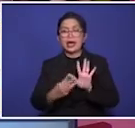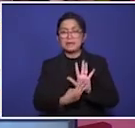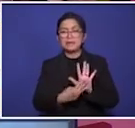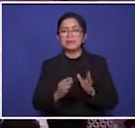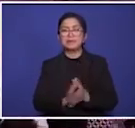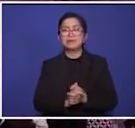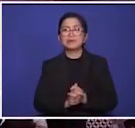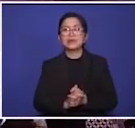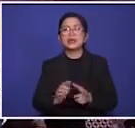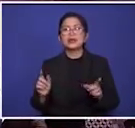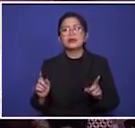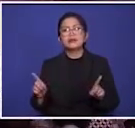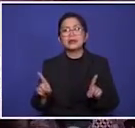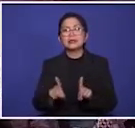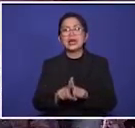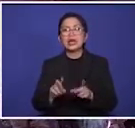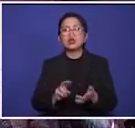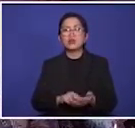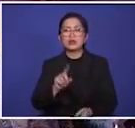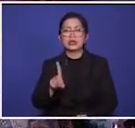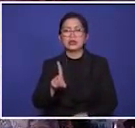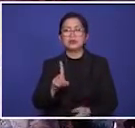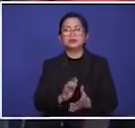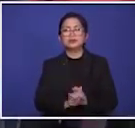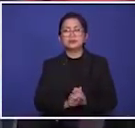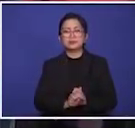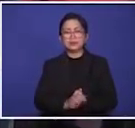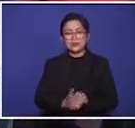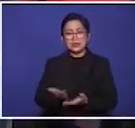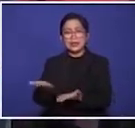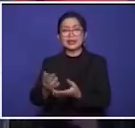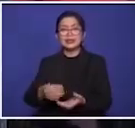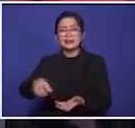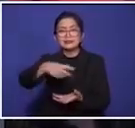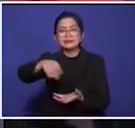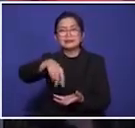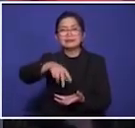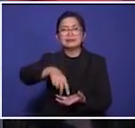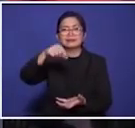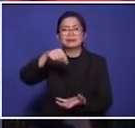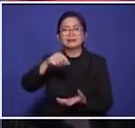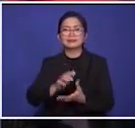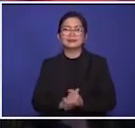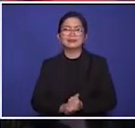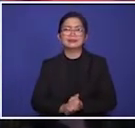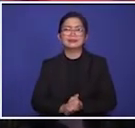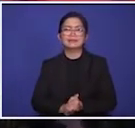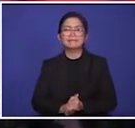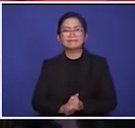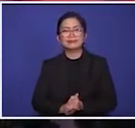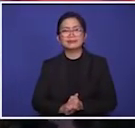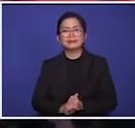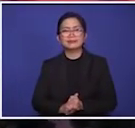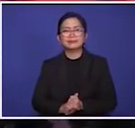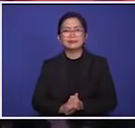Imam silakan mendekat Pak Jokowi dan pak Maruf kami persilakan memilih satu lagi